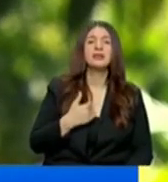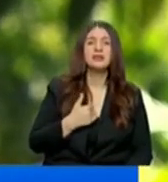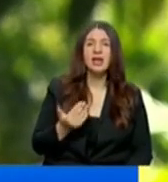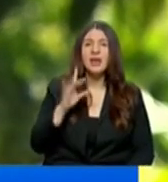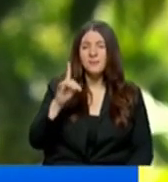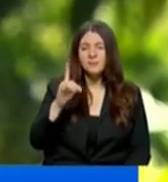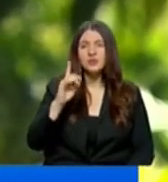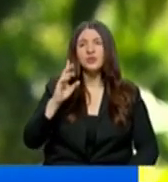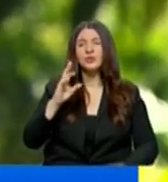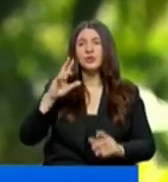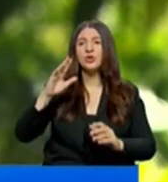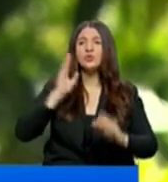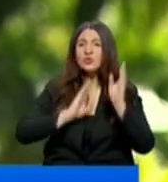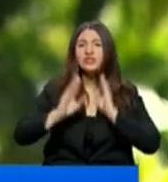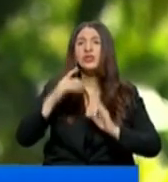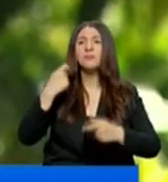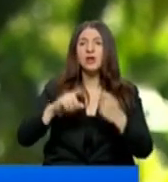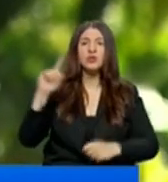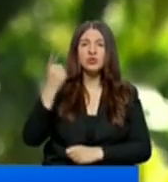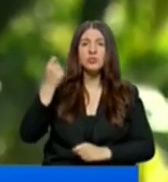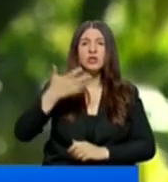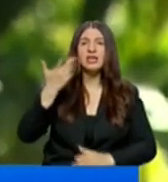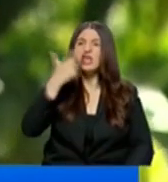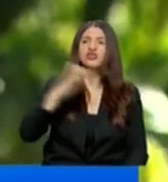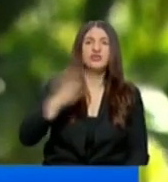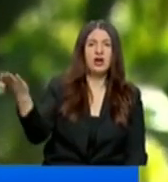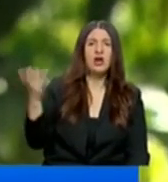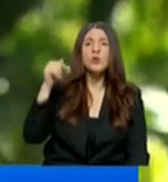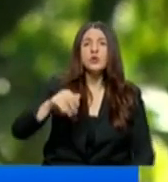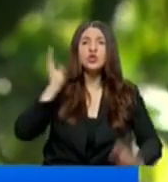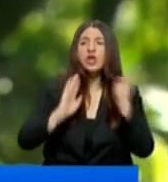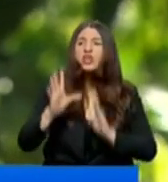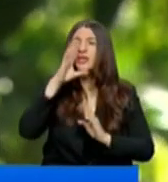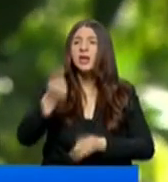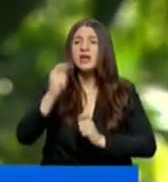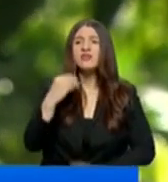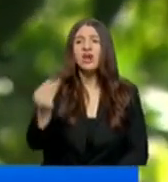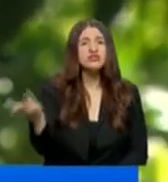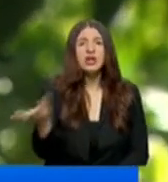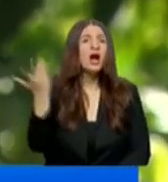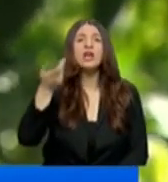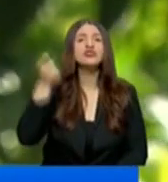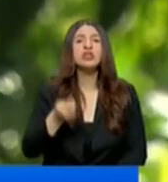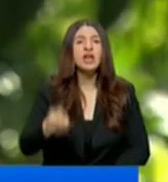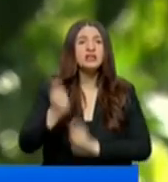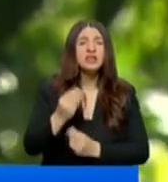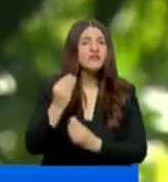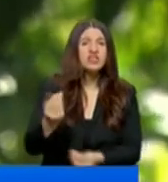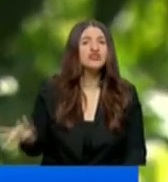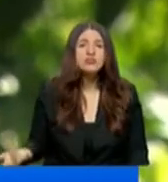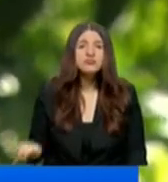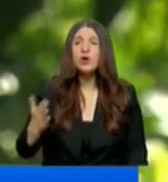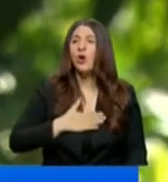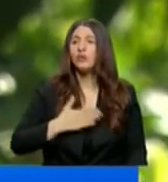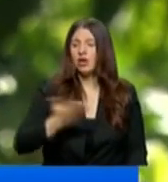Söyleyin. Ya bir güreşçinin banka yönetim kurulunda ne işi var? Bu güreşçi kime kredi verecek? Hangi koşullarda kredi verecek?